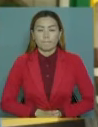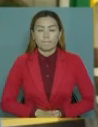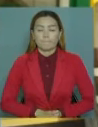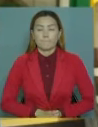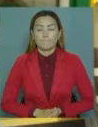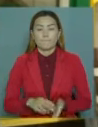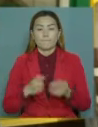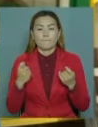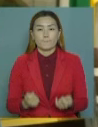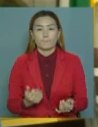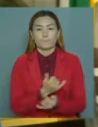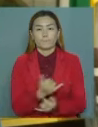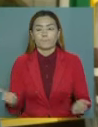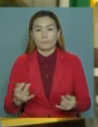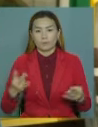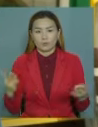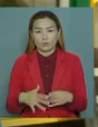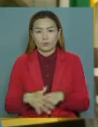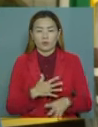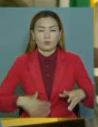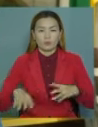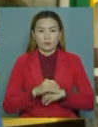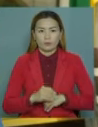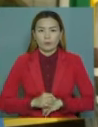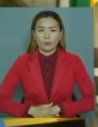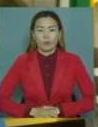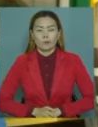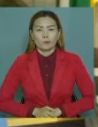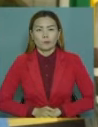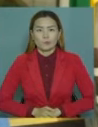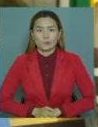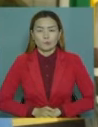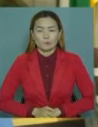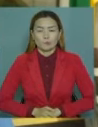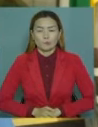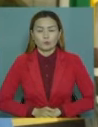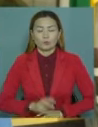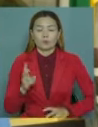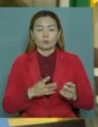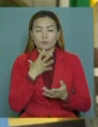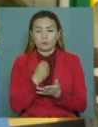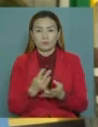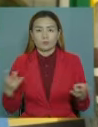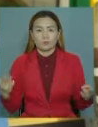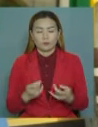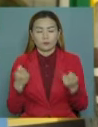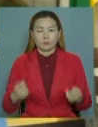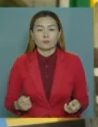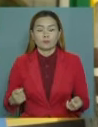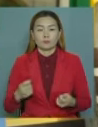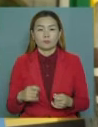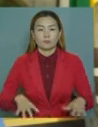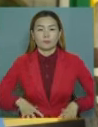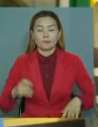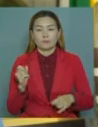– это для того, чтобы предоставление населению местное производство по ниже рыночным